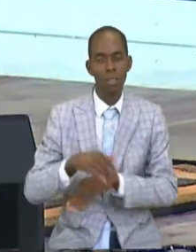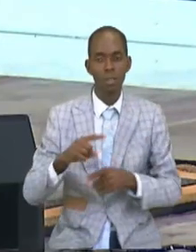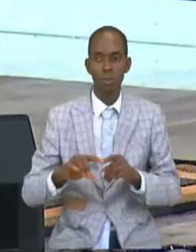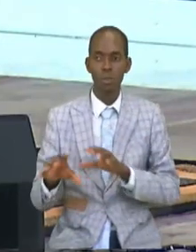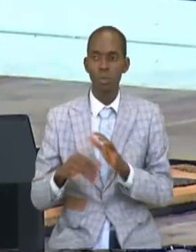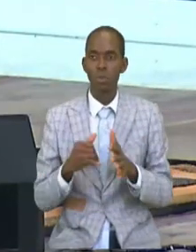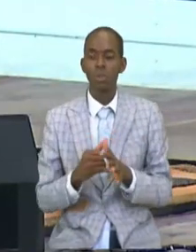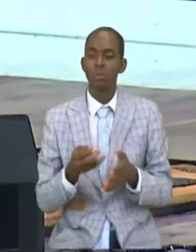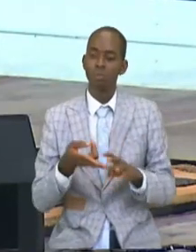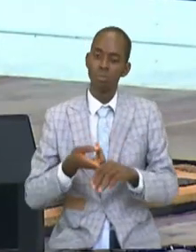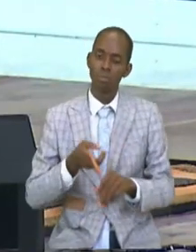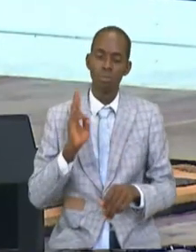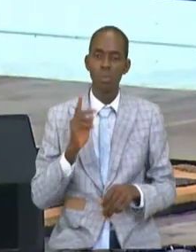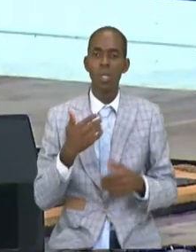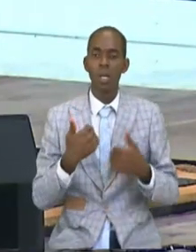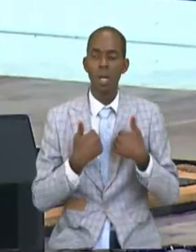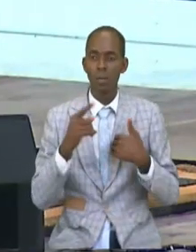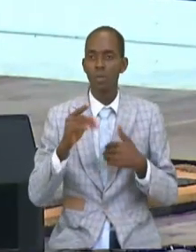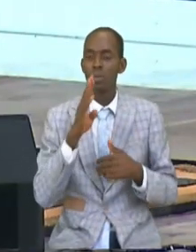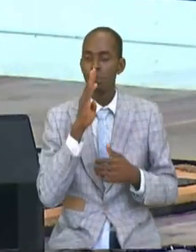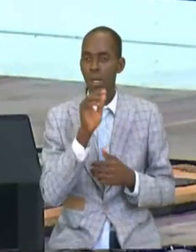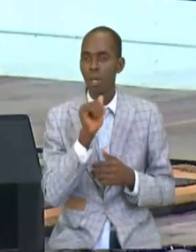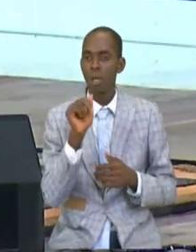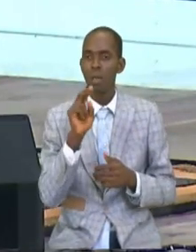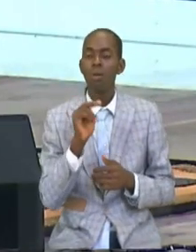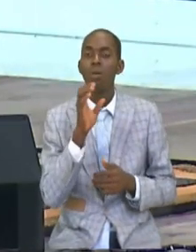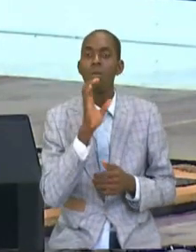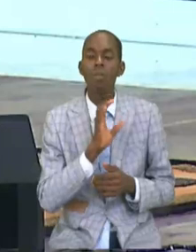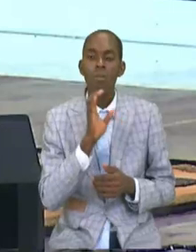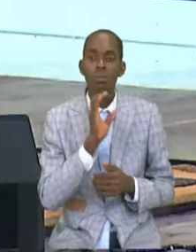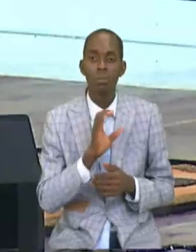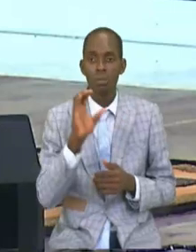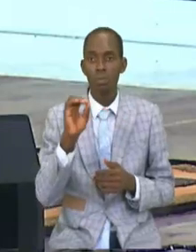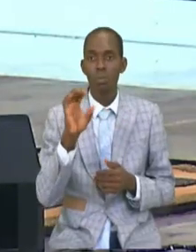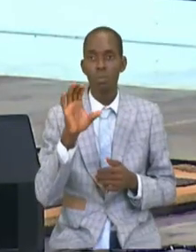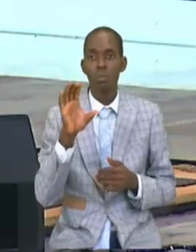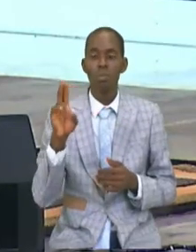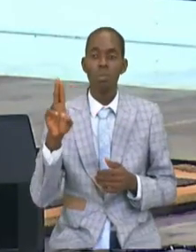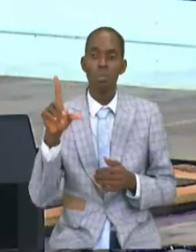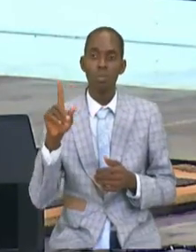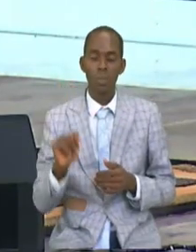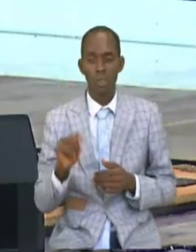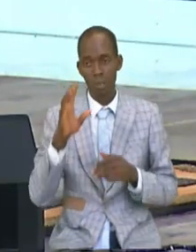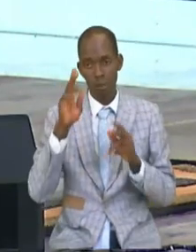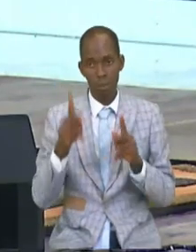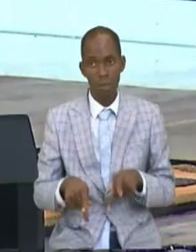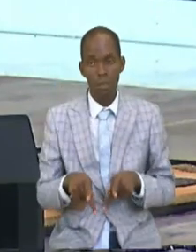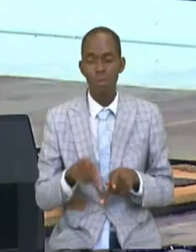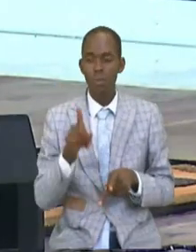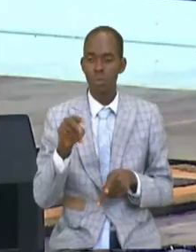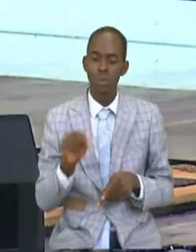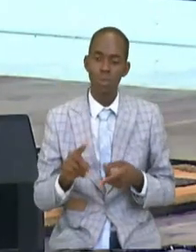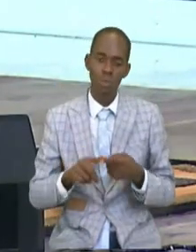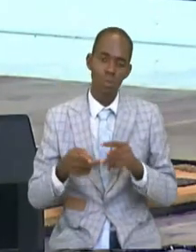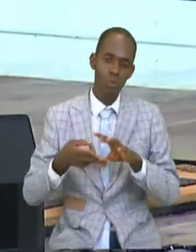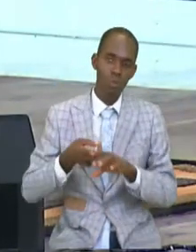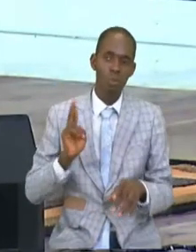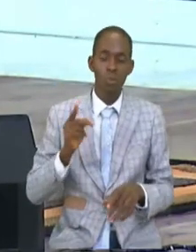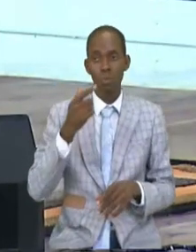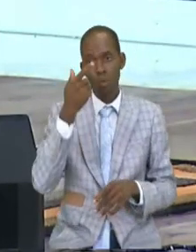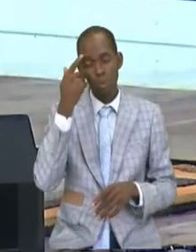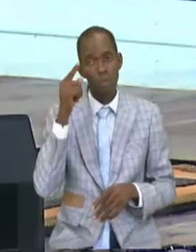dans les ténèbres. Sors du milieu d'eux. Tu es un homme occultiste. Tu es un occultiste. Tu veux devenir un enfant de